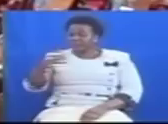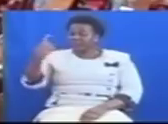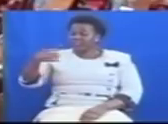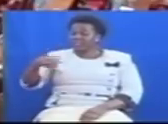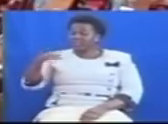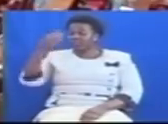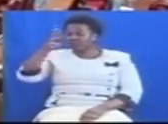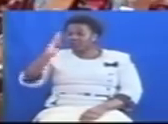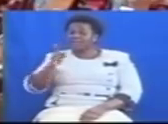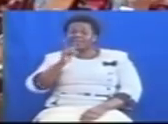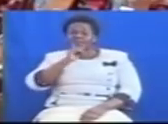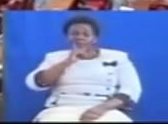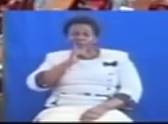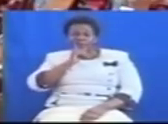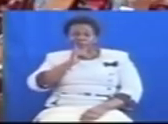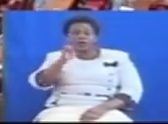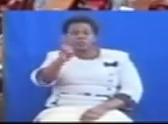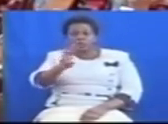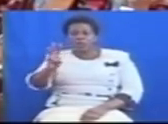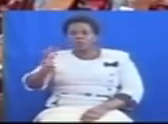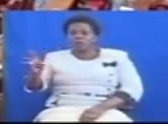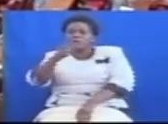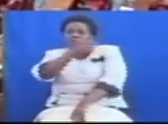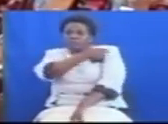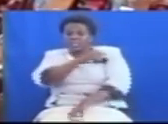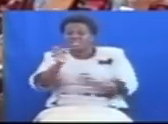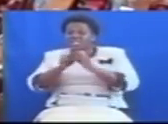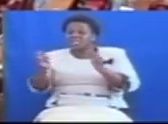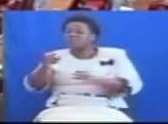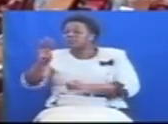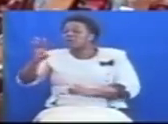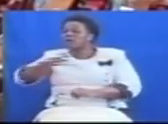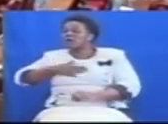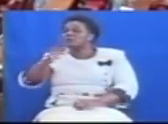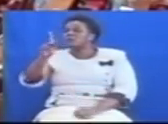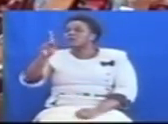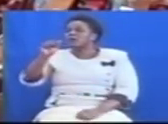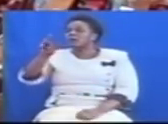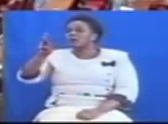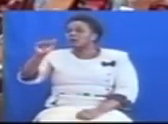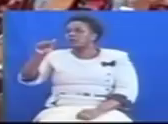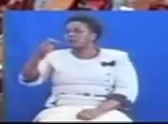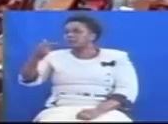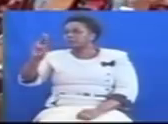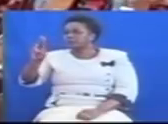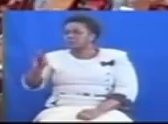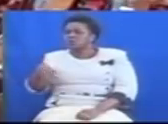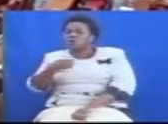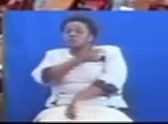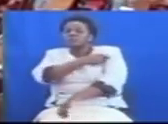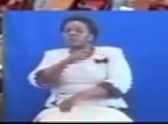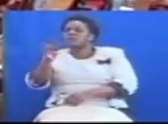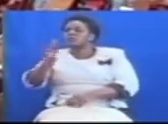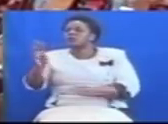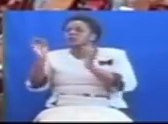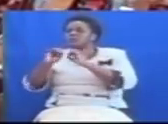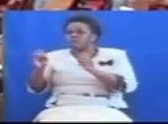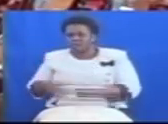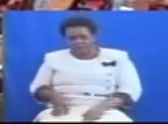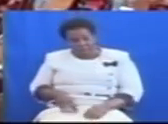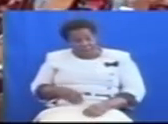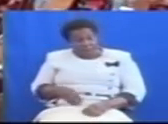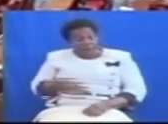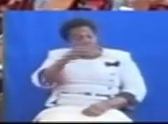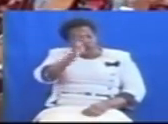wilaya. Wilaya Karatu haina bado hospitali ya wilaya, na hivi karibuni halmashauri imetenga eneo la kutosha kwa ajili ya kujenga hospitali